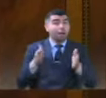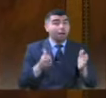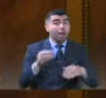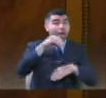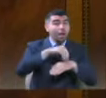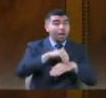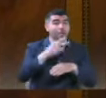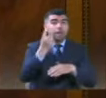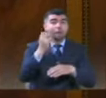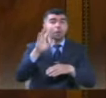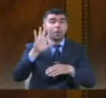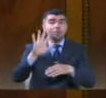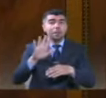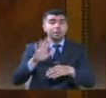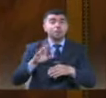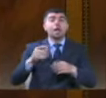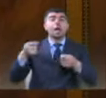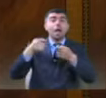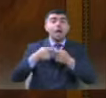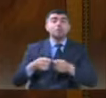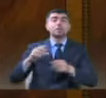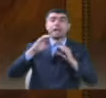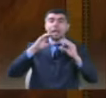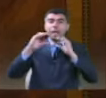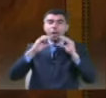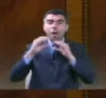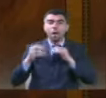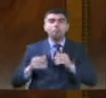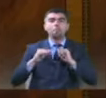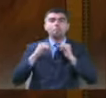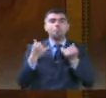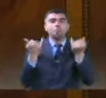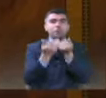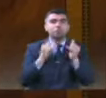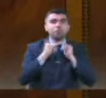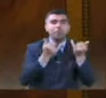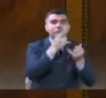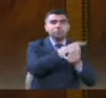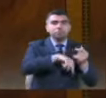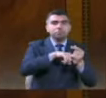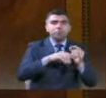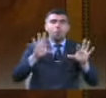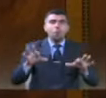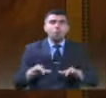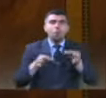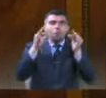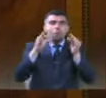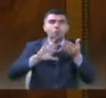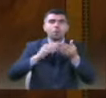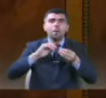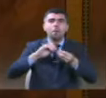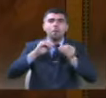2015 عقدت الحكومة في 10 فبراير جولة جديدة من الحوار الاجتماعي خصص لتبادل وجهات النظر حول أبرز القضايا